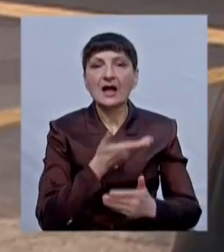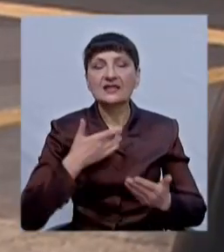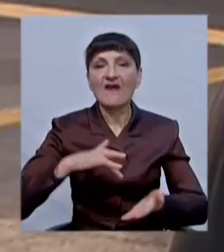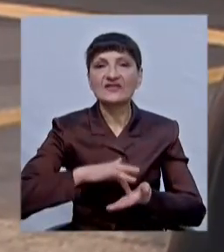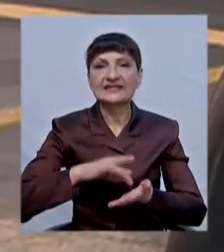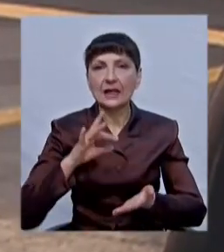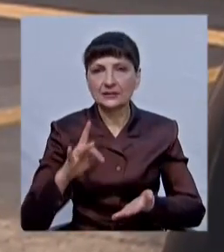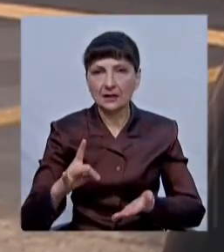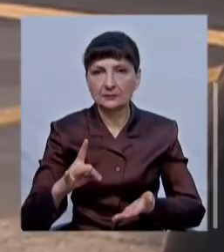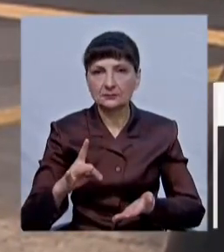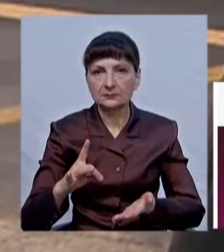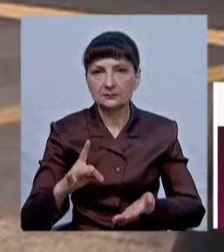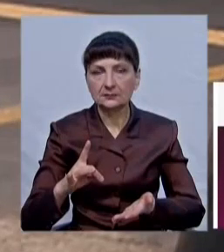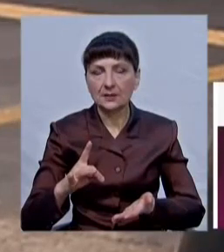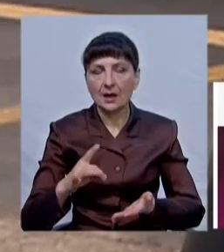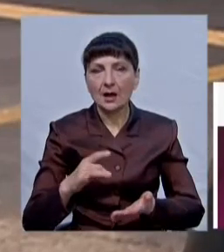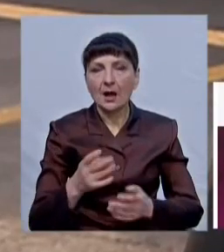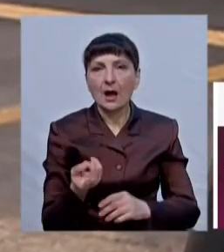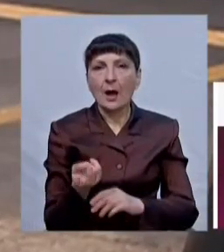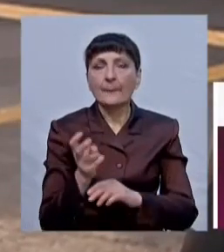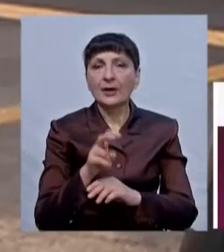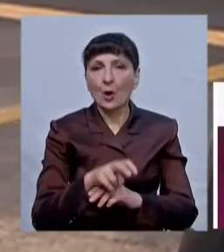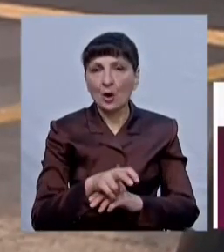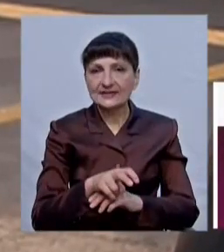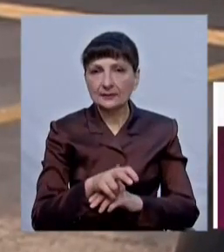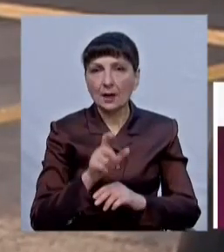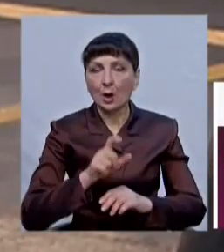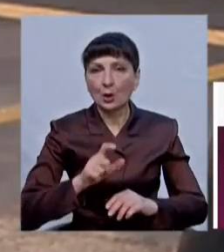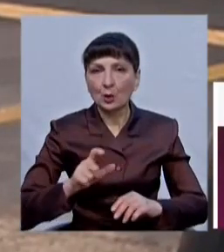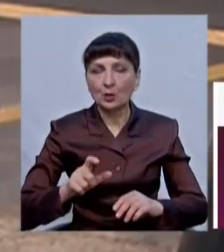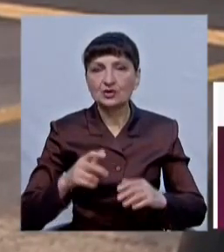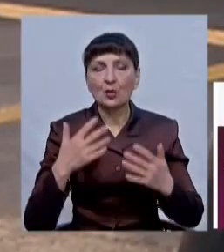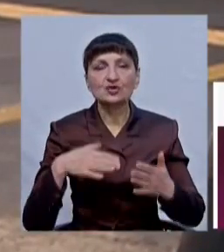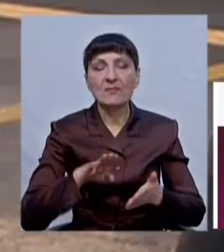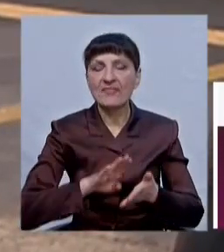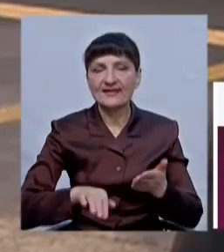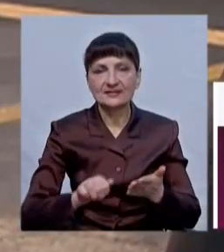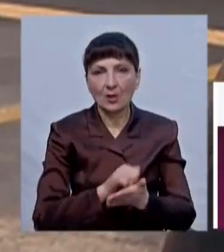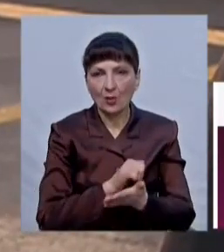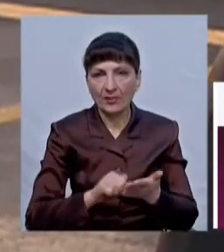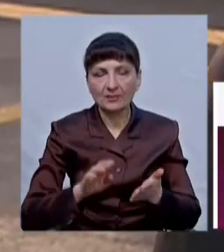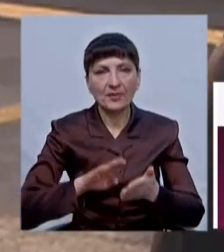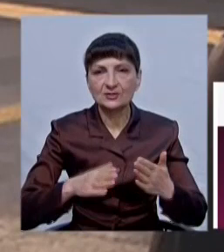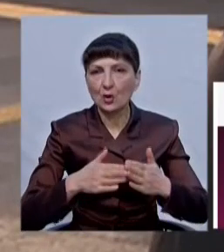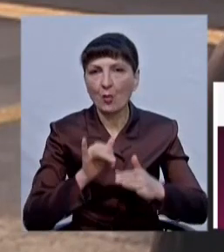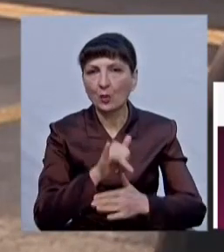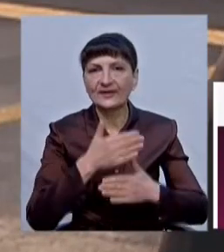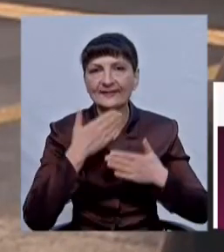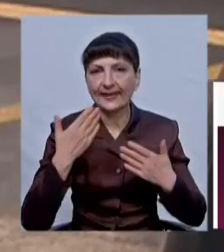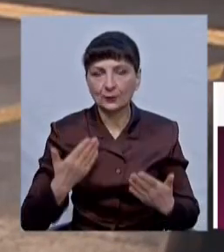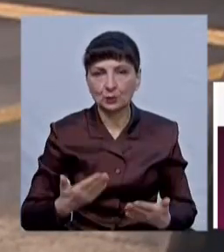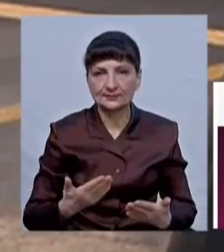центр получателей услуг поставили. Люди поступают уже без документов, без определенного места